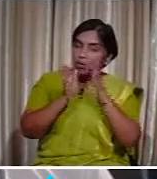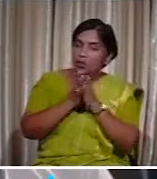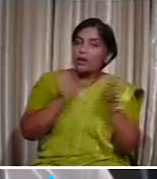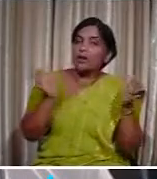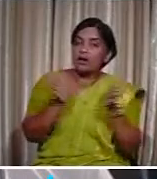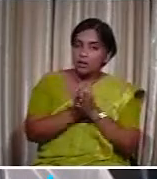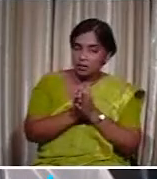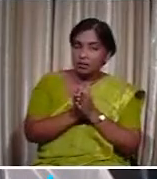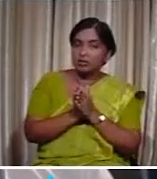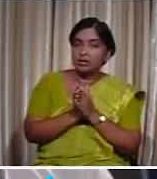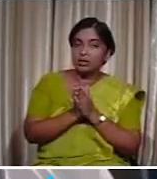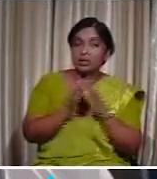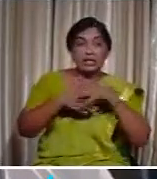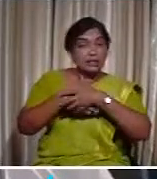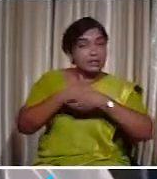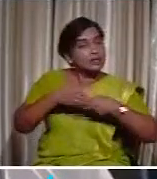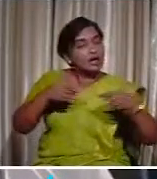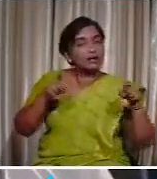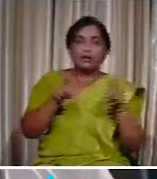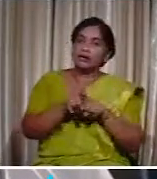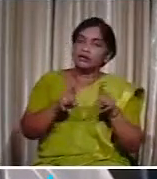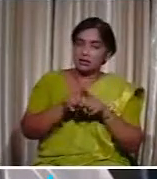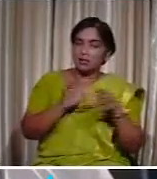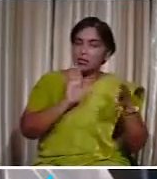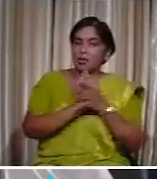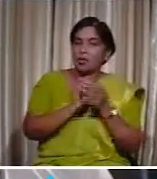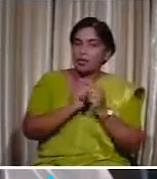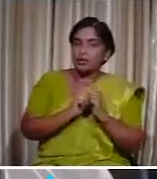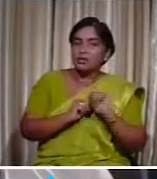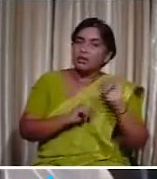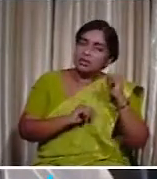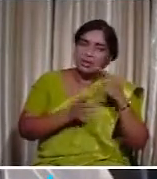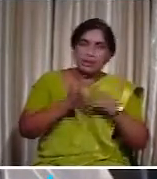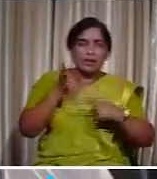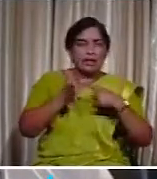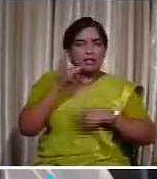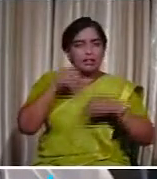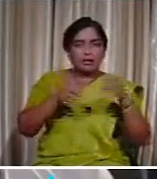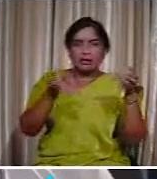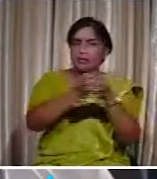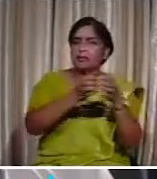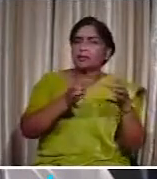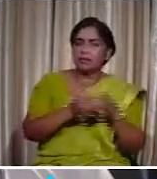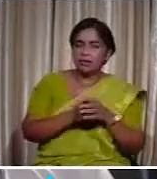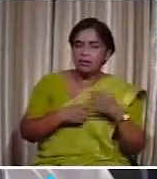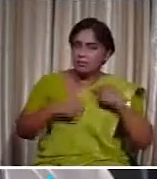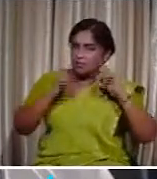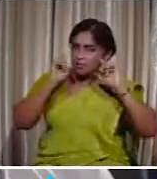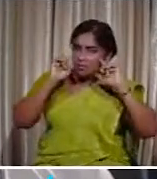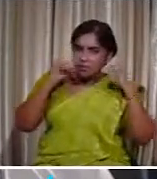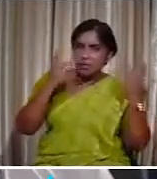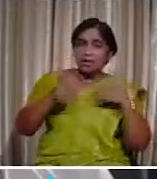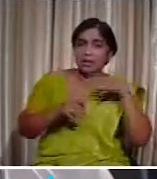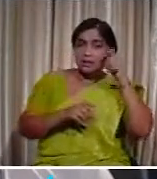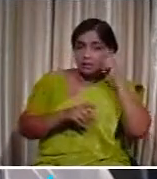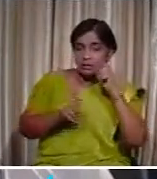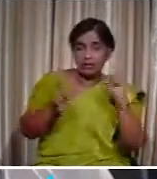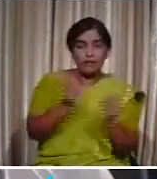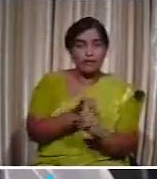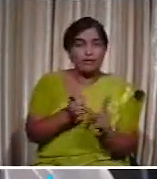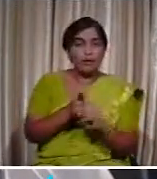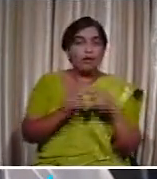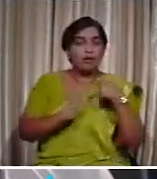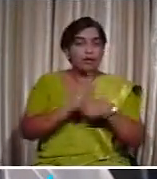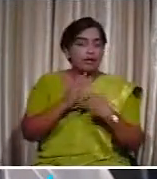දැන් ජාතියක් හැටියට අපි එකට එකතු ඉන්න ඕන වෙලාවක්. සමහර දේශපාලන පක්ෂ අපි නොදන්නා විදිහට ත්‍ස්තවාදී ඛණ්ඩයම් රට